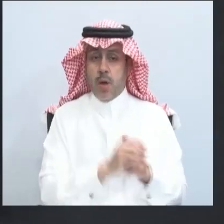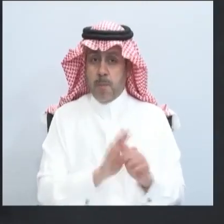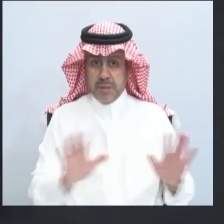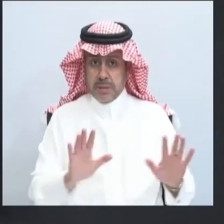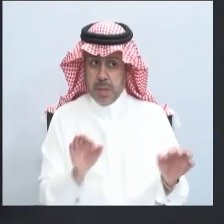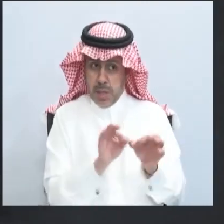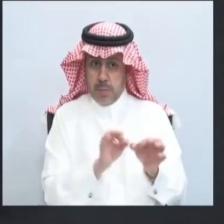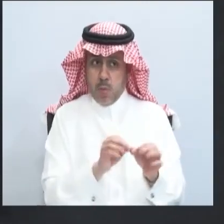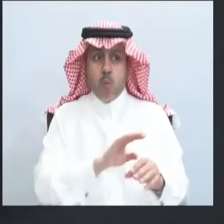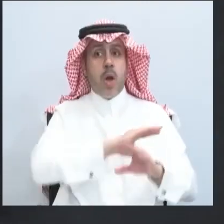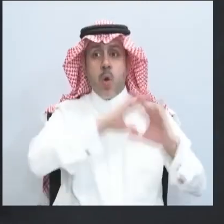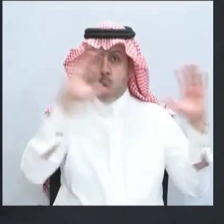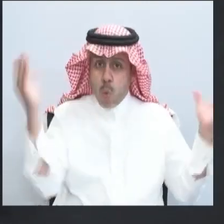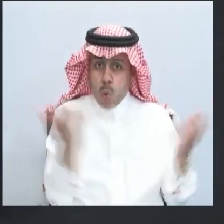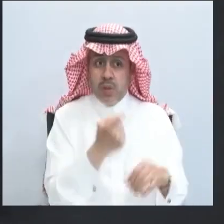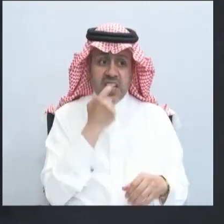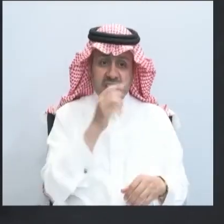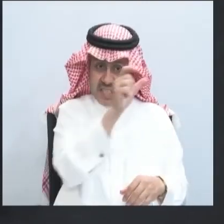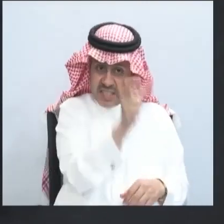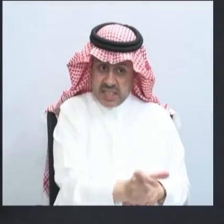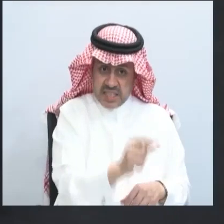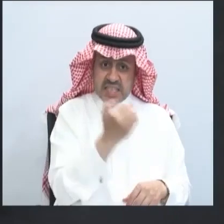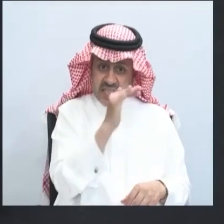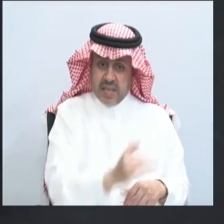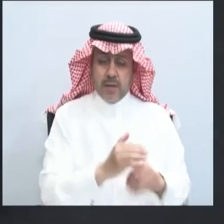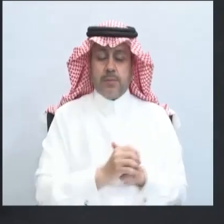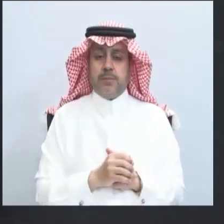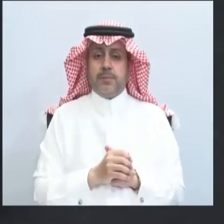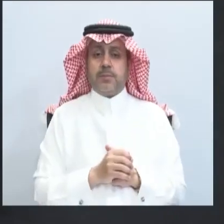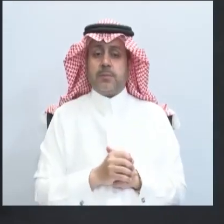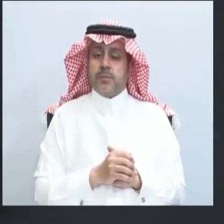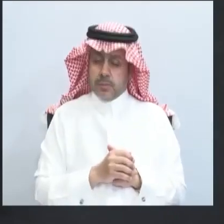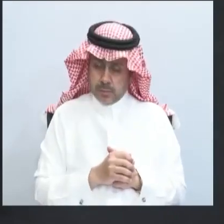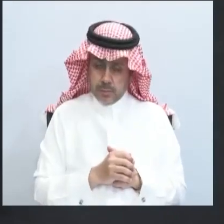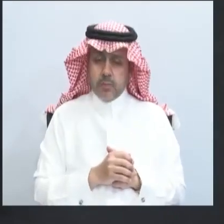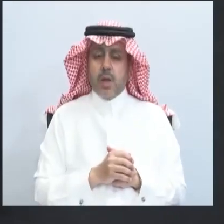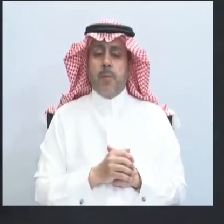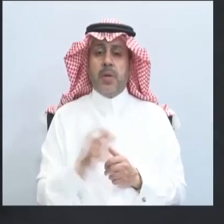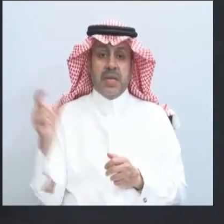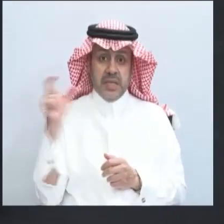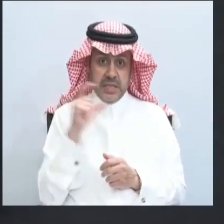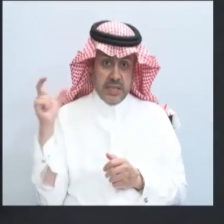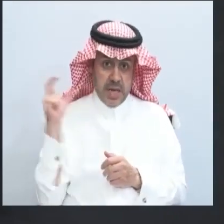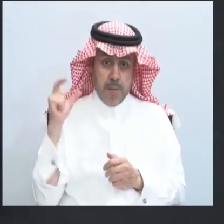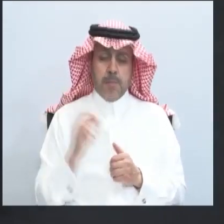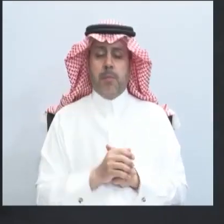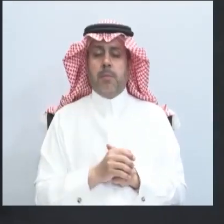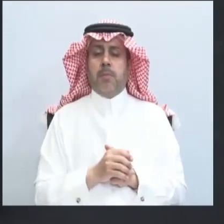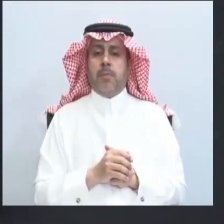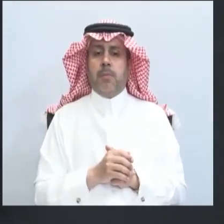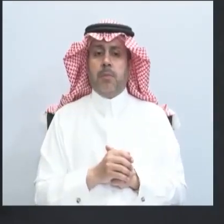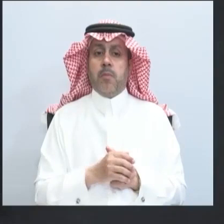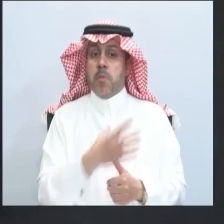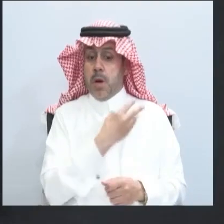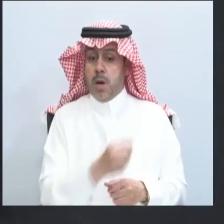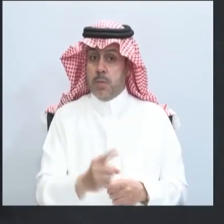او بكل صغير للسن يقول نعم ديننا الاسلامي من